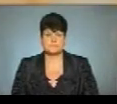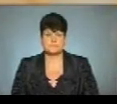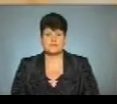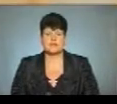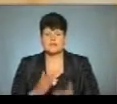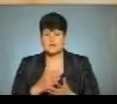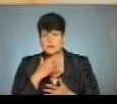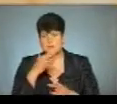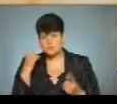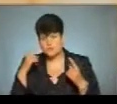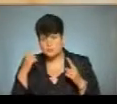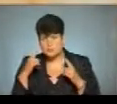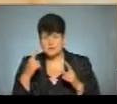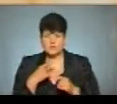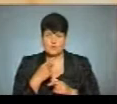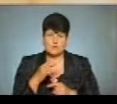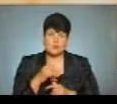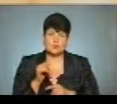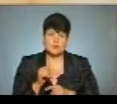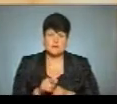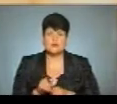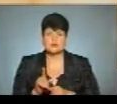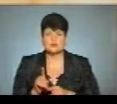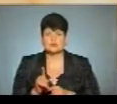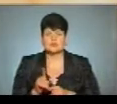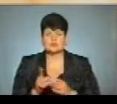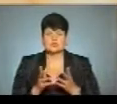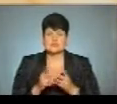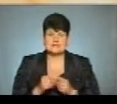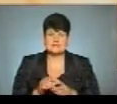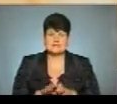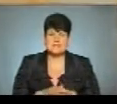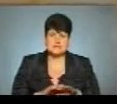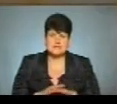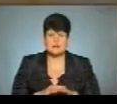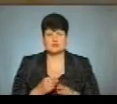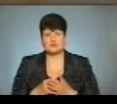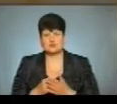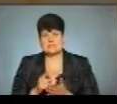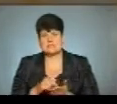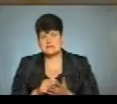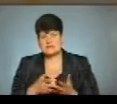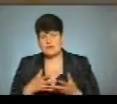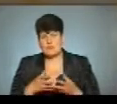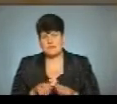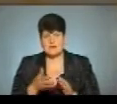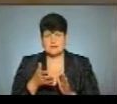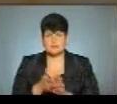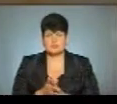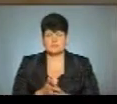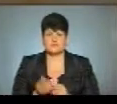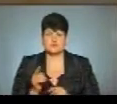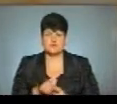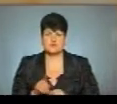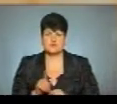Є багато міфів, які говорять про те, наприклад, що чисельність населення чи бюджет міста впливає на прозорість, чи, скажімо, те,